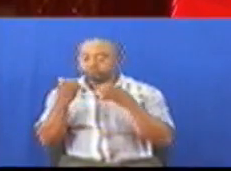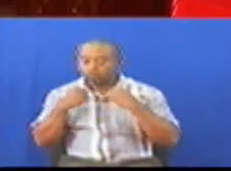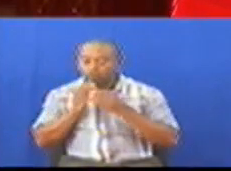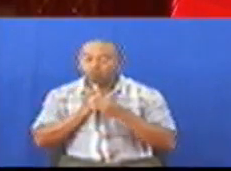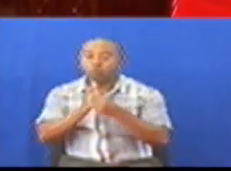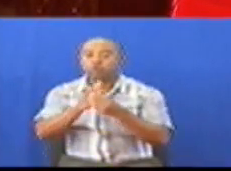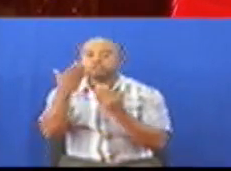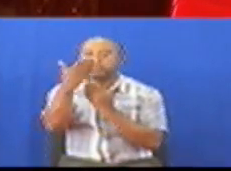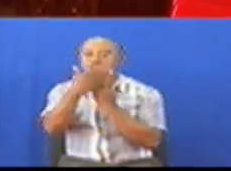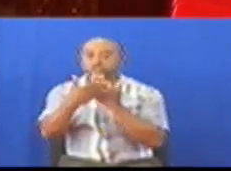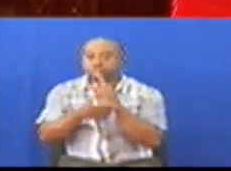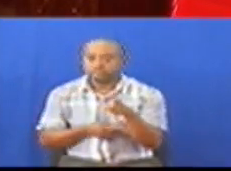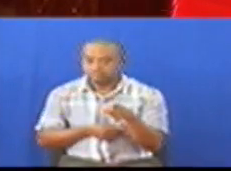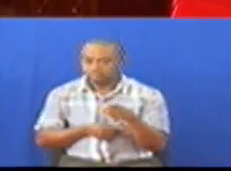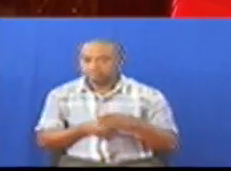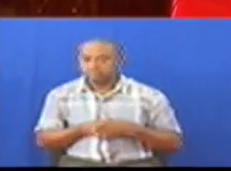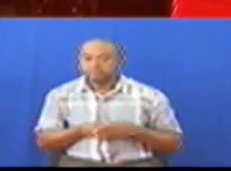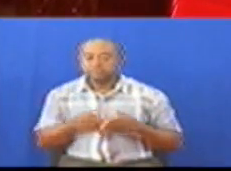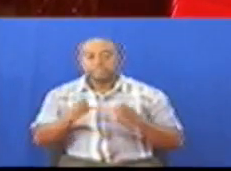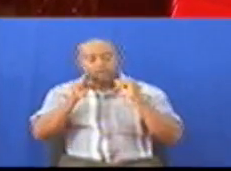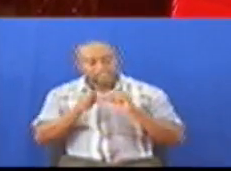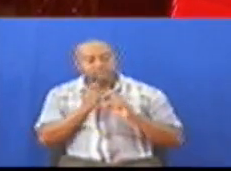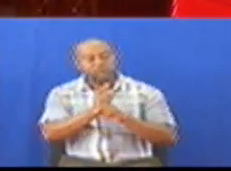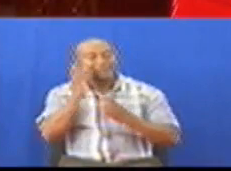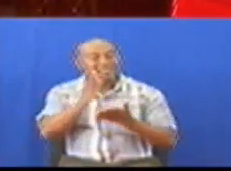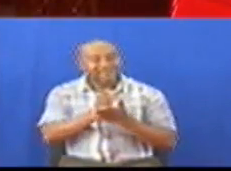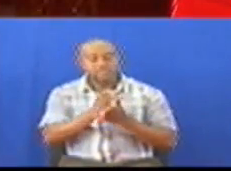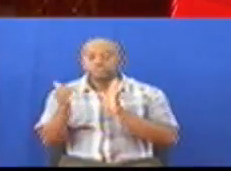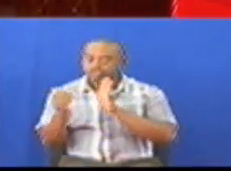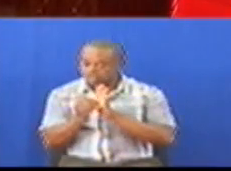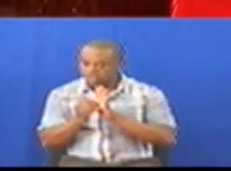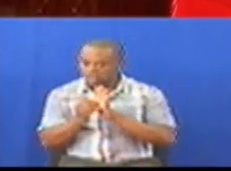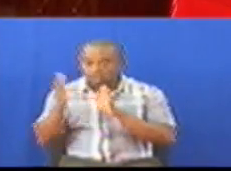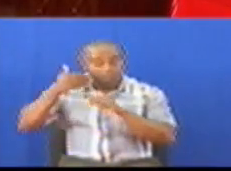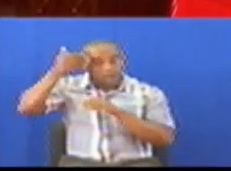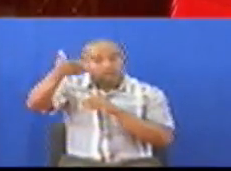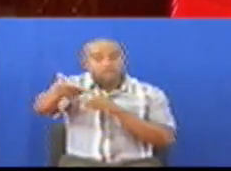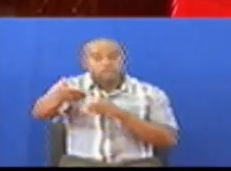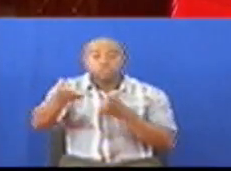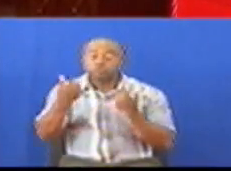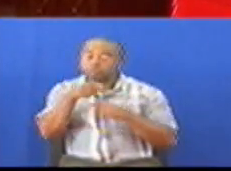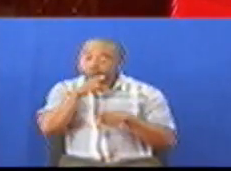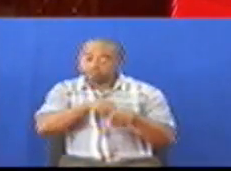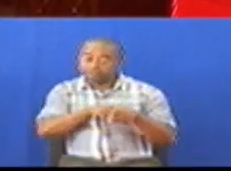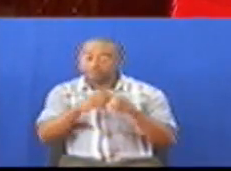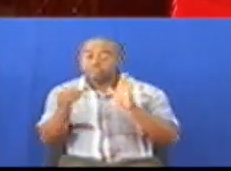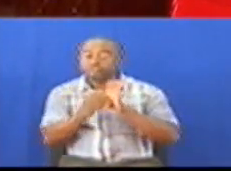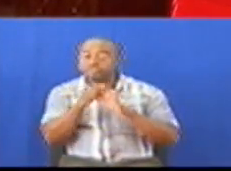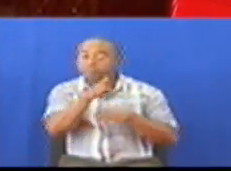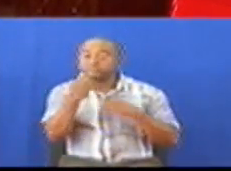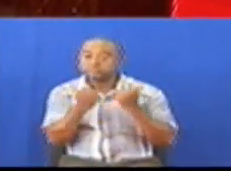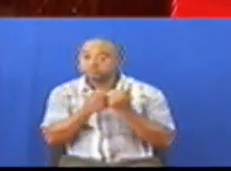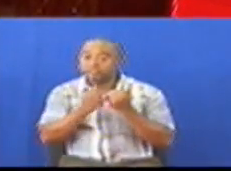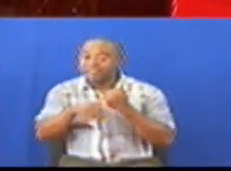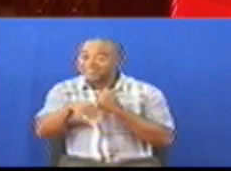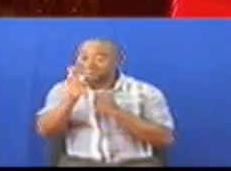wa kuendesha nchi au taasisi yote ni haki. Sheria zinakuja baadaye, kwani kuna wakati sheria zetu zinatungwa kwa hila kutimiza matakwa